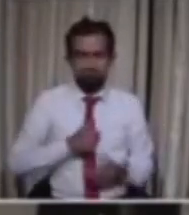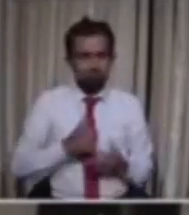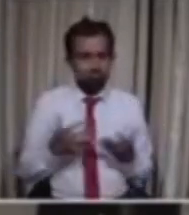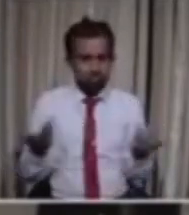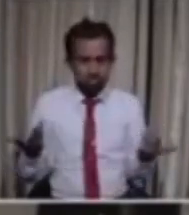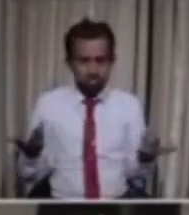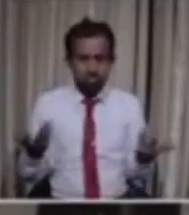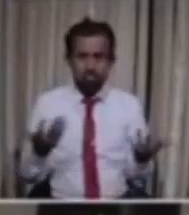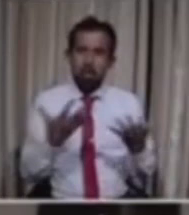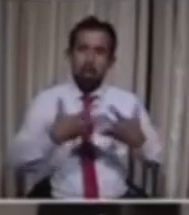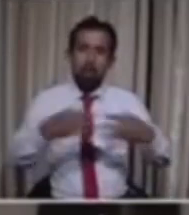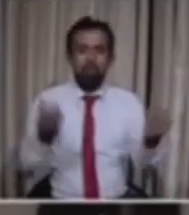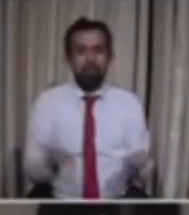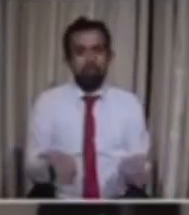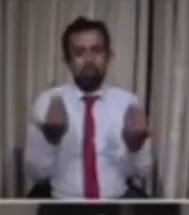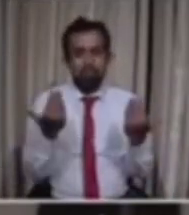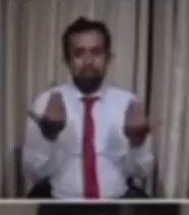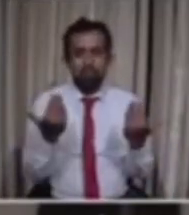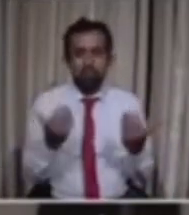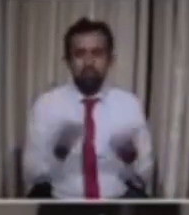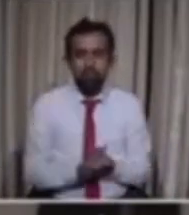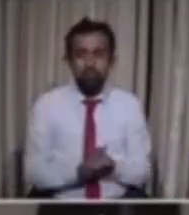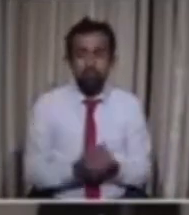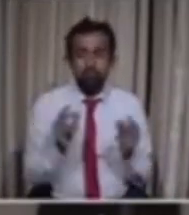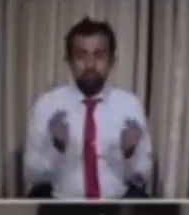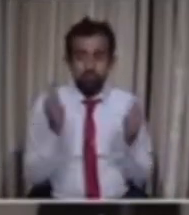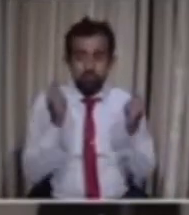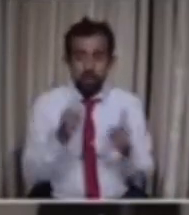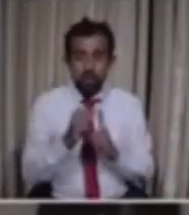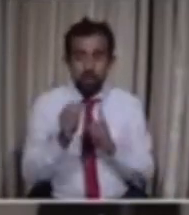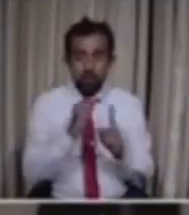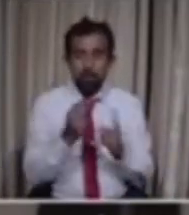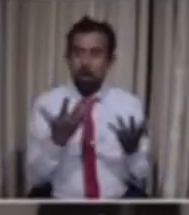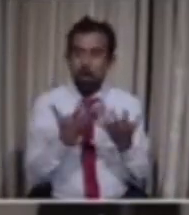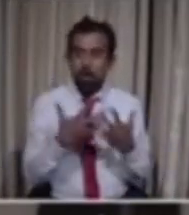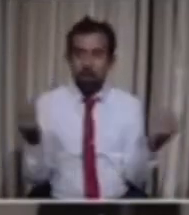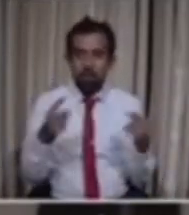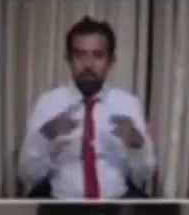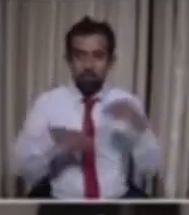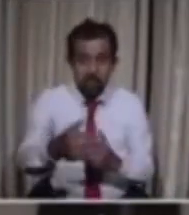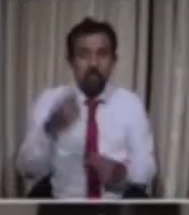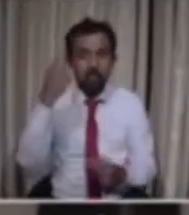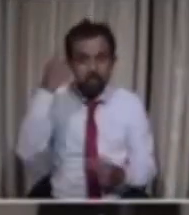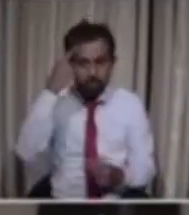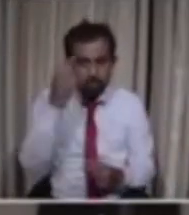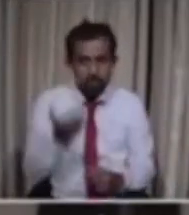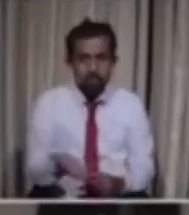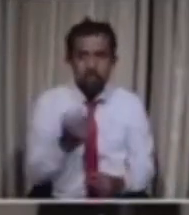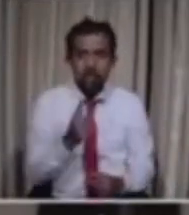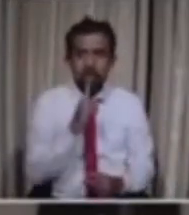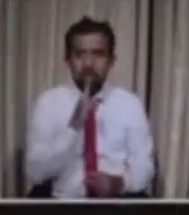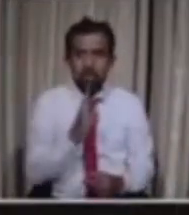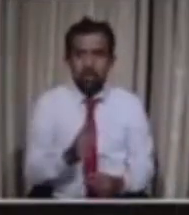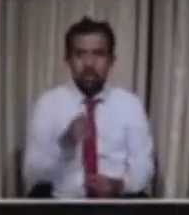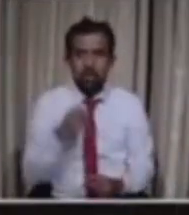ஆக வேண்டிய காரியத்தை உடனடியாக பாராளுமன்றத்தை கலைத்து தேர்தலை நடத்தி அடுத்த கட்டத்துக்கு செல்வதை விரும்புகிறேன். நன்றி.